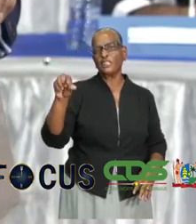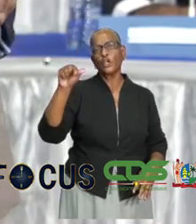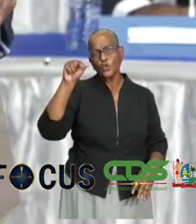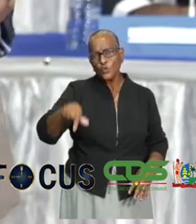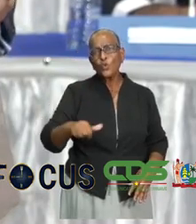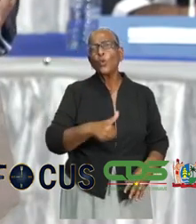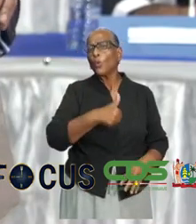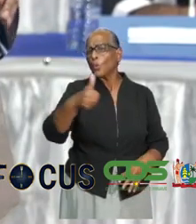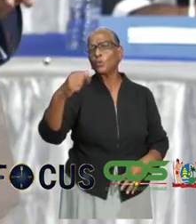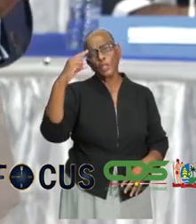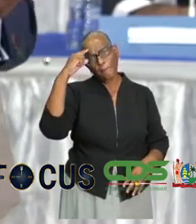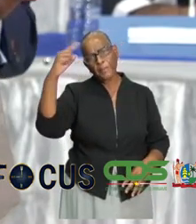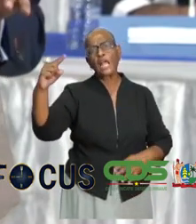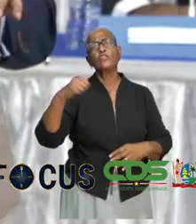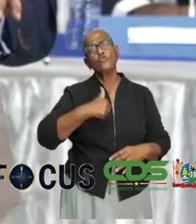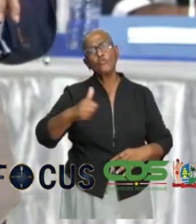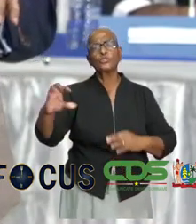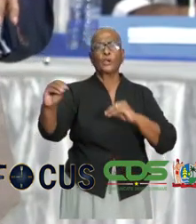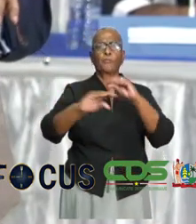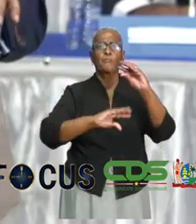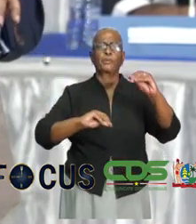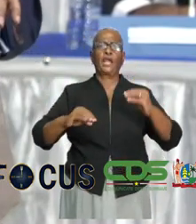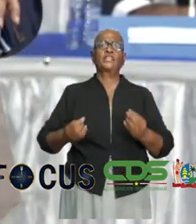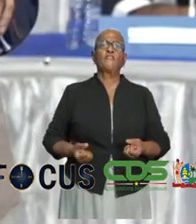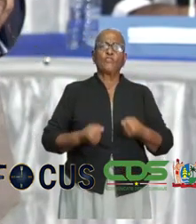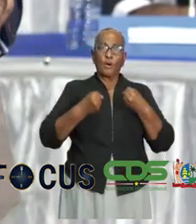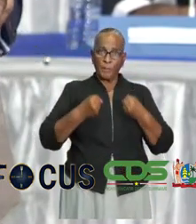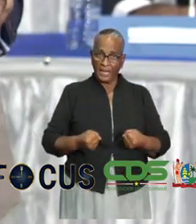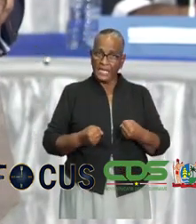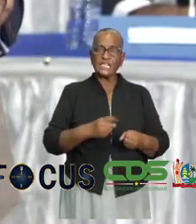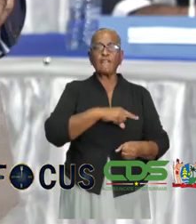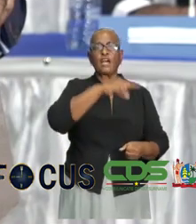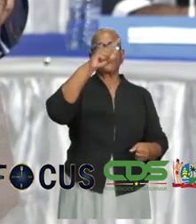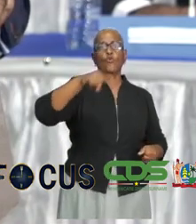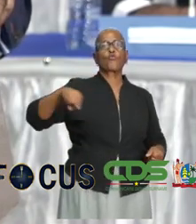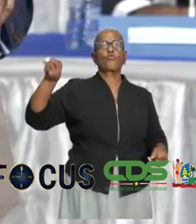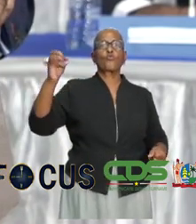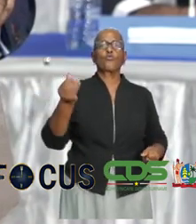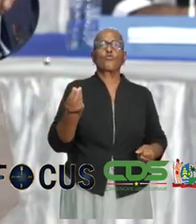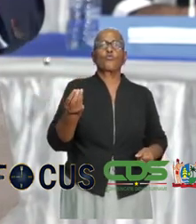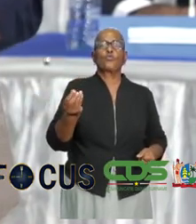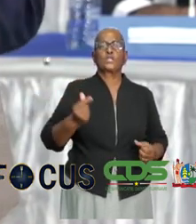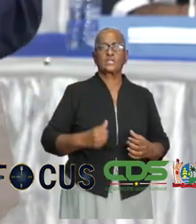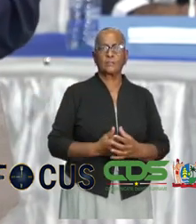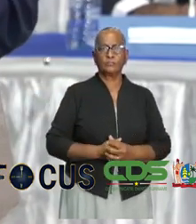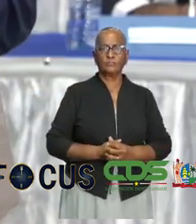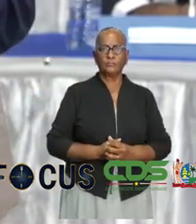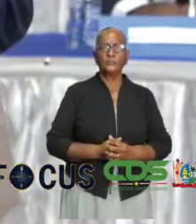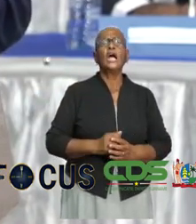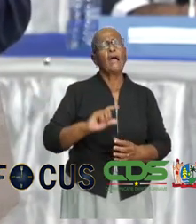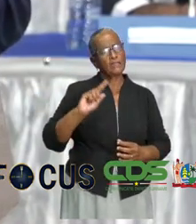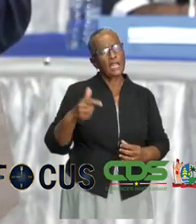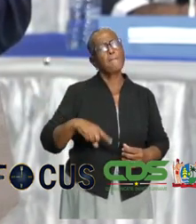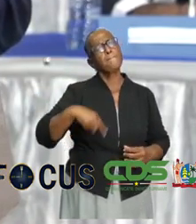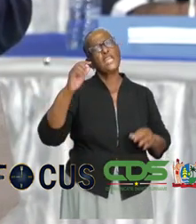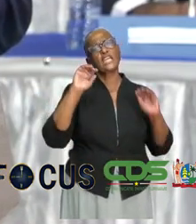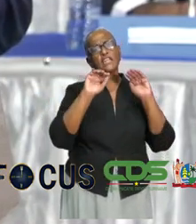meer daarover zeggen. Het is een goed plan ter beheersing van de koers. En daarvoor kunnen ze meer